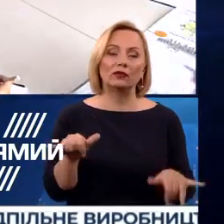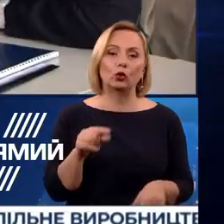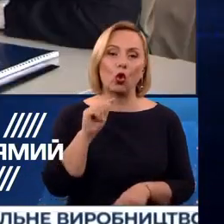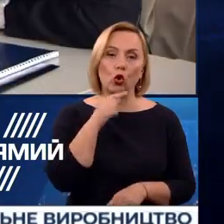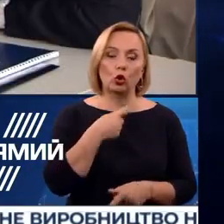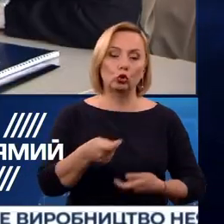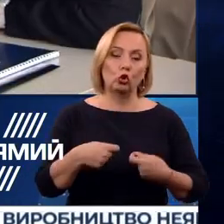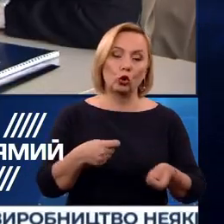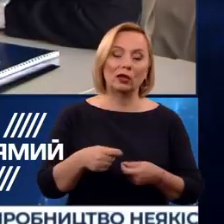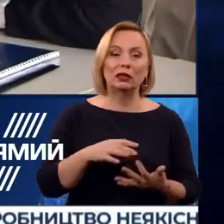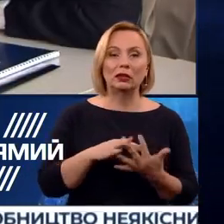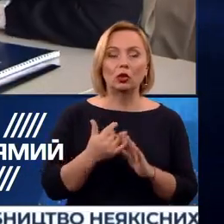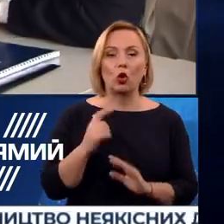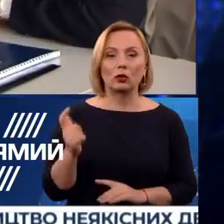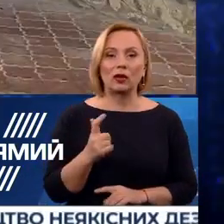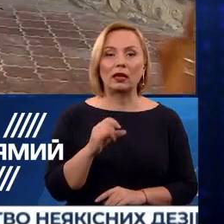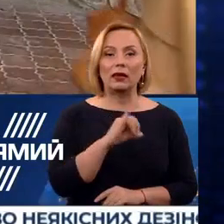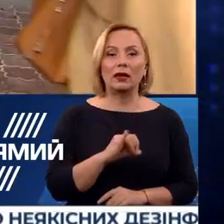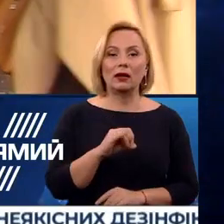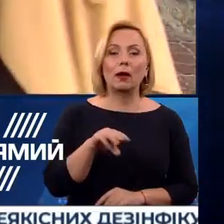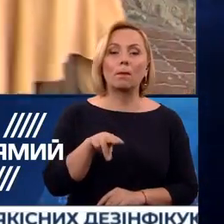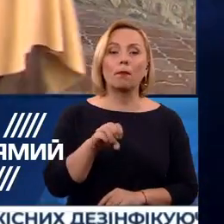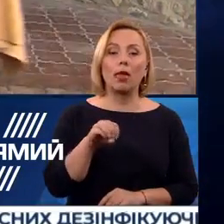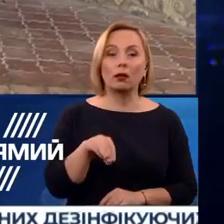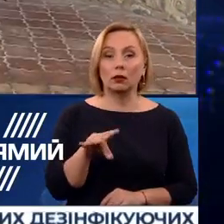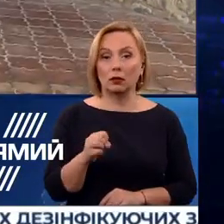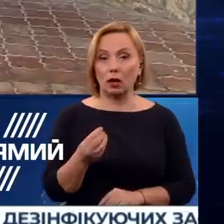сільського господарства України Ігор Петрашко. Пропоную послухати.